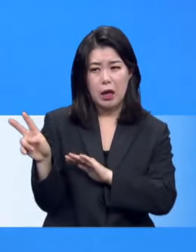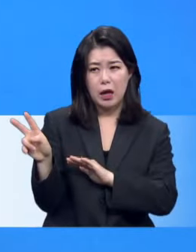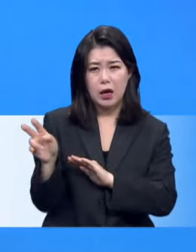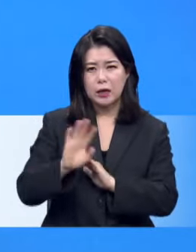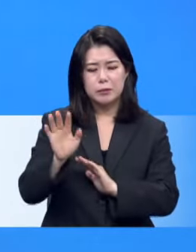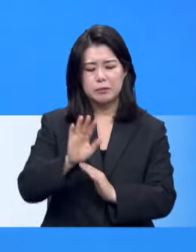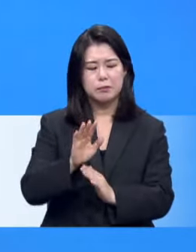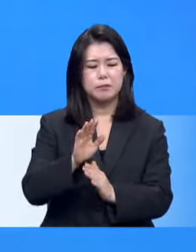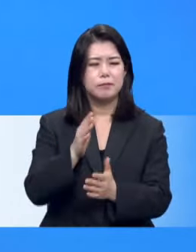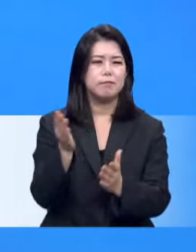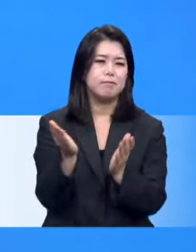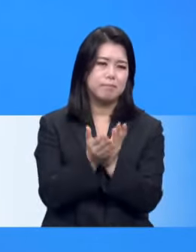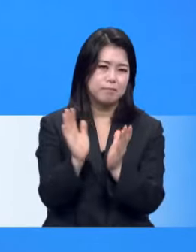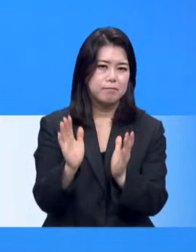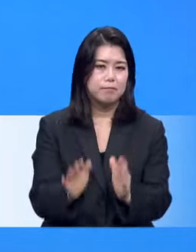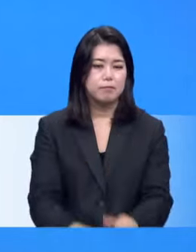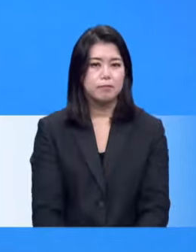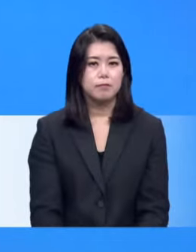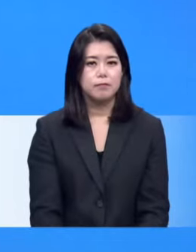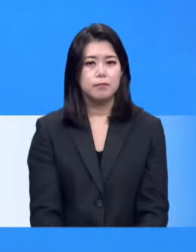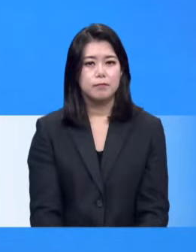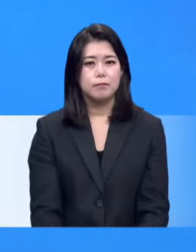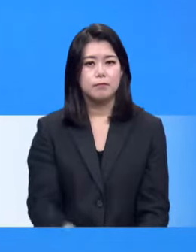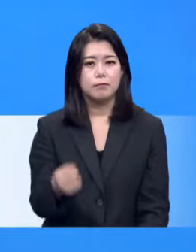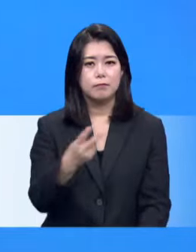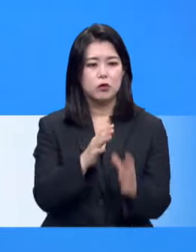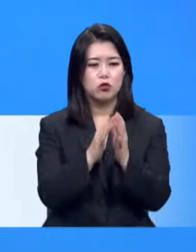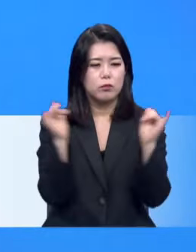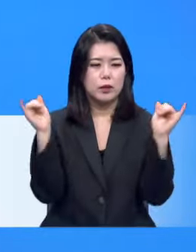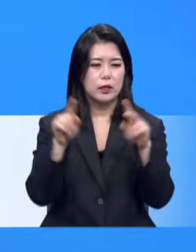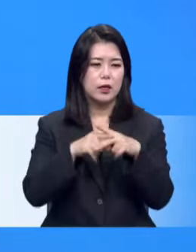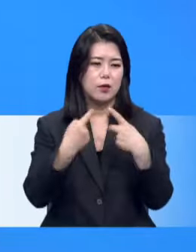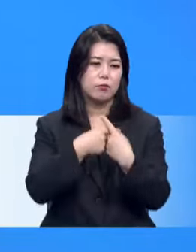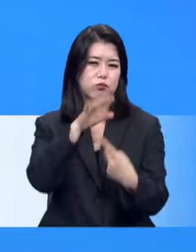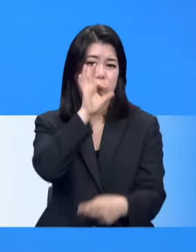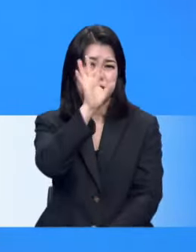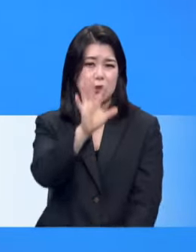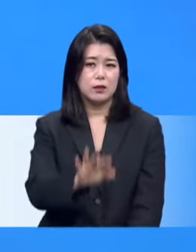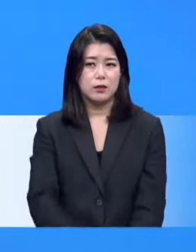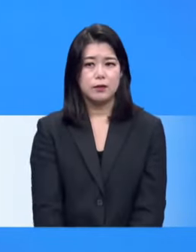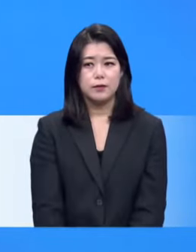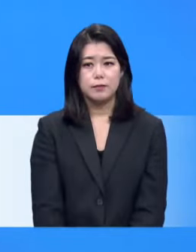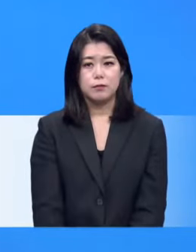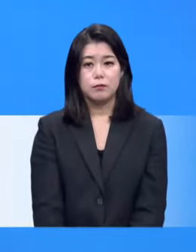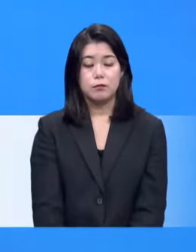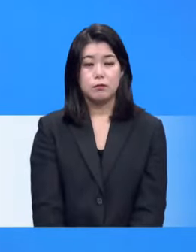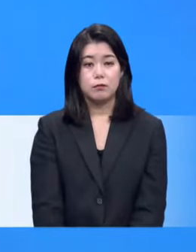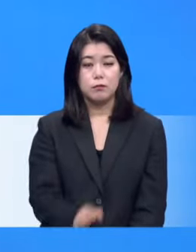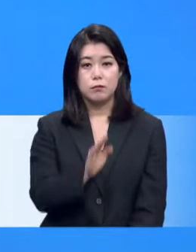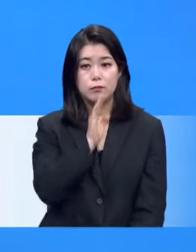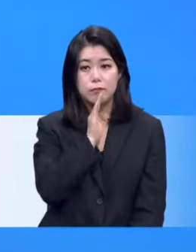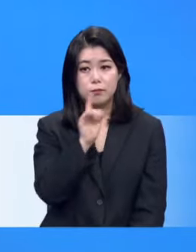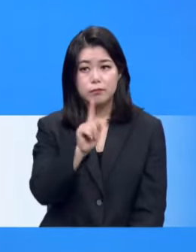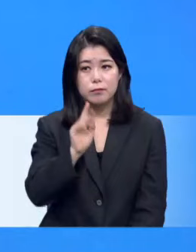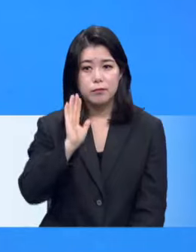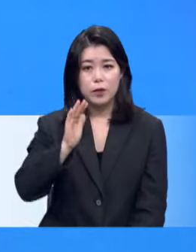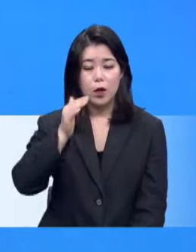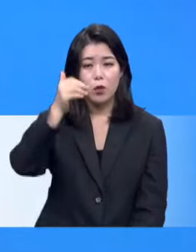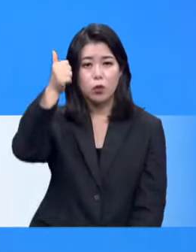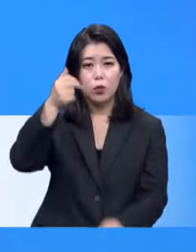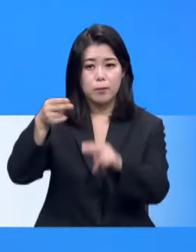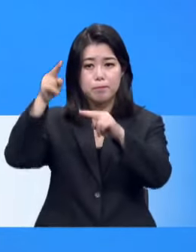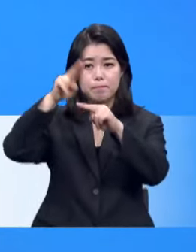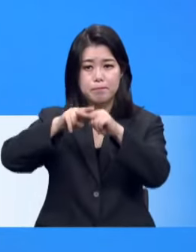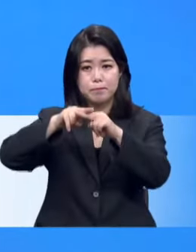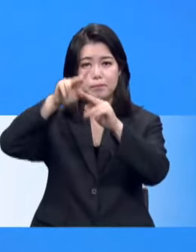한 시도는 그거는 하지도 않고 그 국민이 용납하지 않을 겁니다 실제로 대통령 재임 시절에